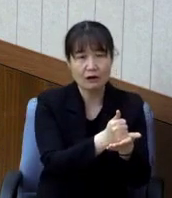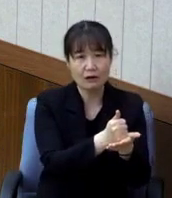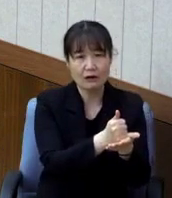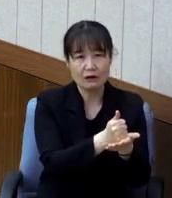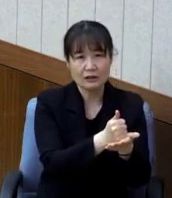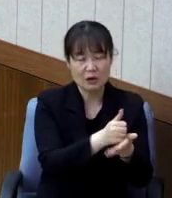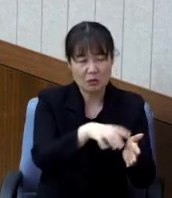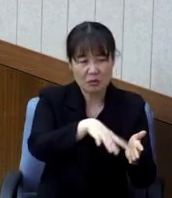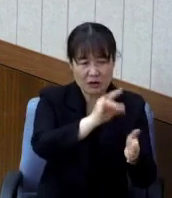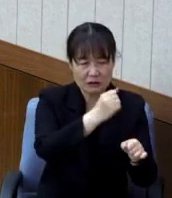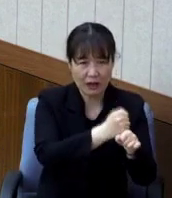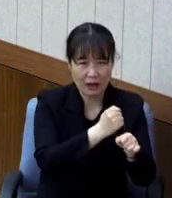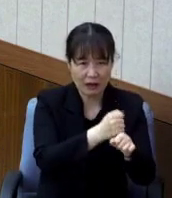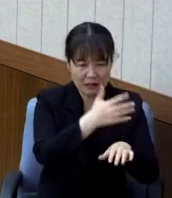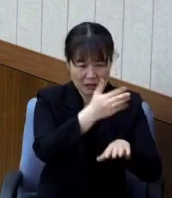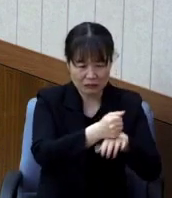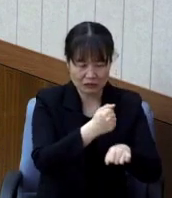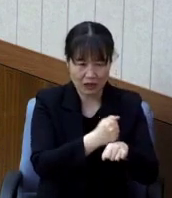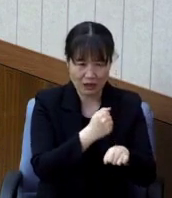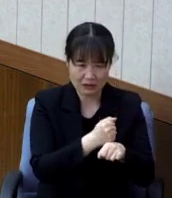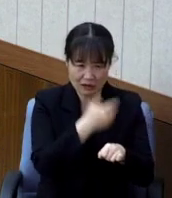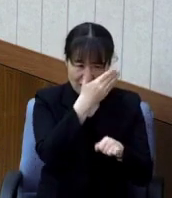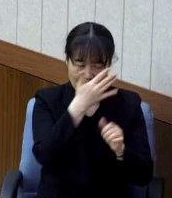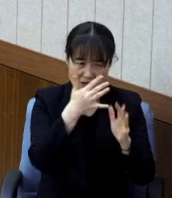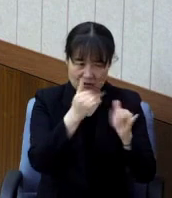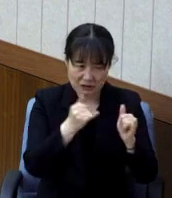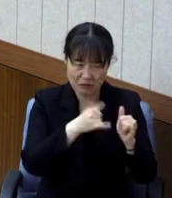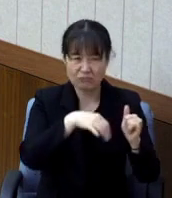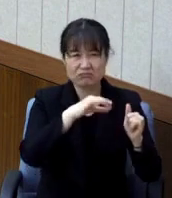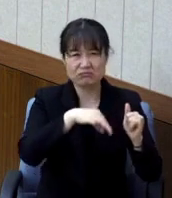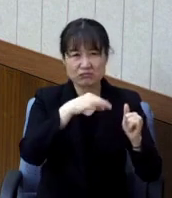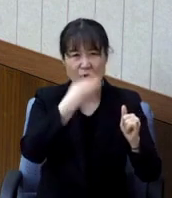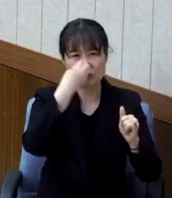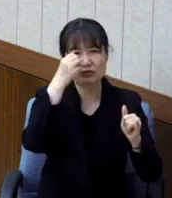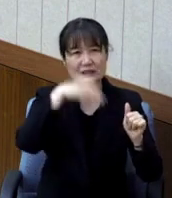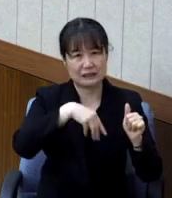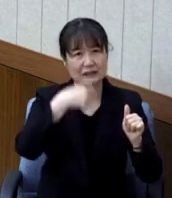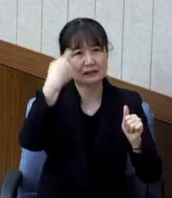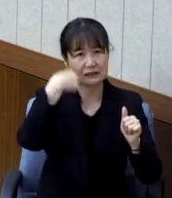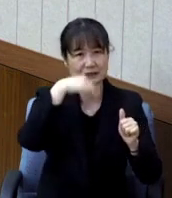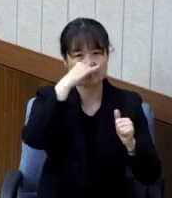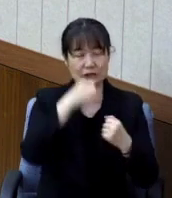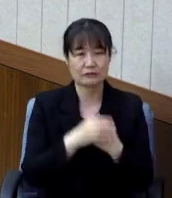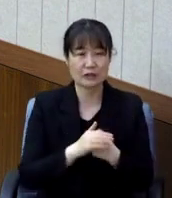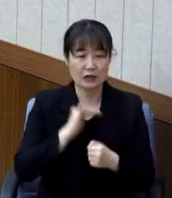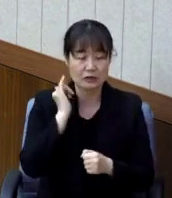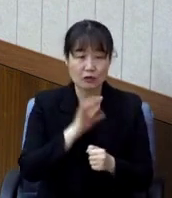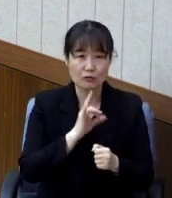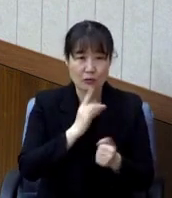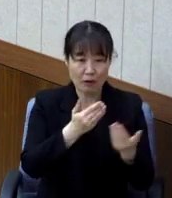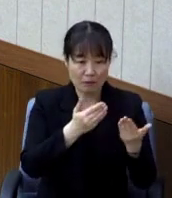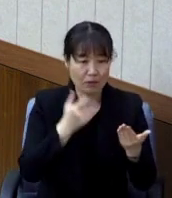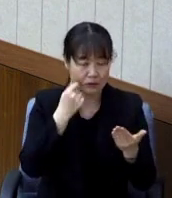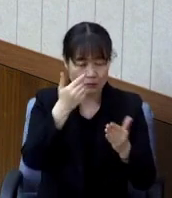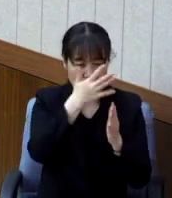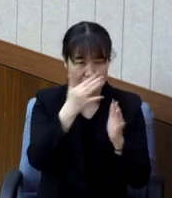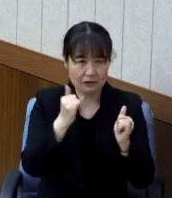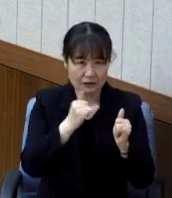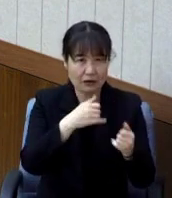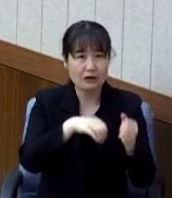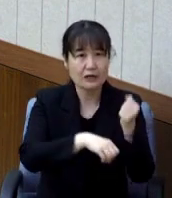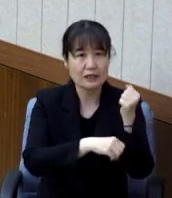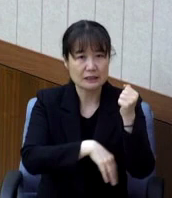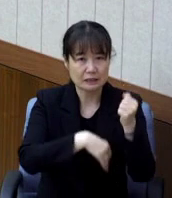우선순위에 청년은 없었다라는 것은 부인할 수 없는 사실입니다. 의정부만 못 받는 청년 기본소득,